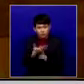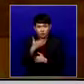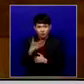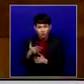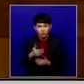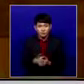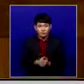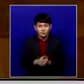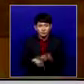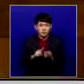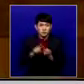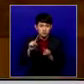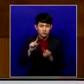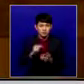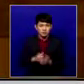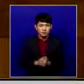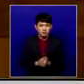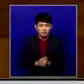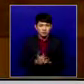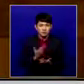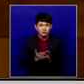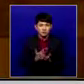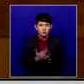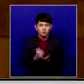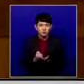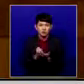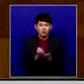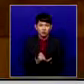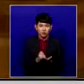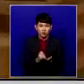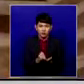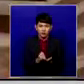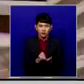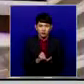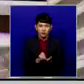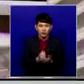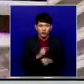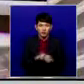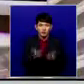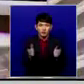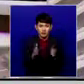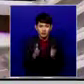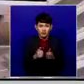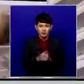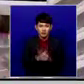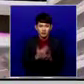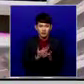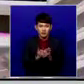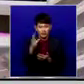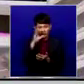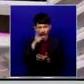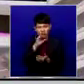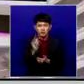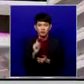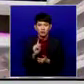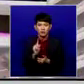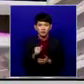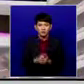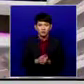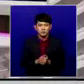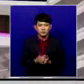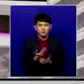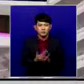ประการแรกเงินในการเยียวยาในช่วงสั้นเนี่ยจะหามาดูทีอะไรงบประ